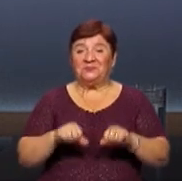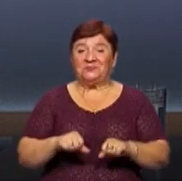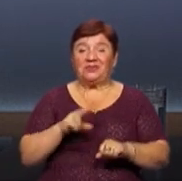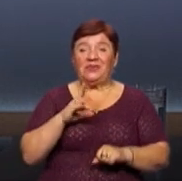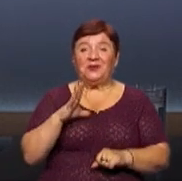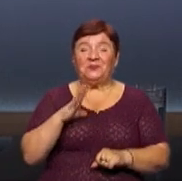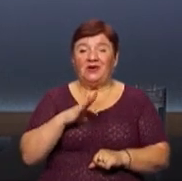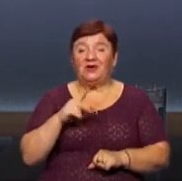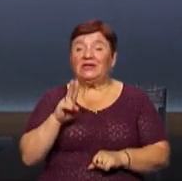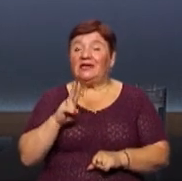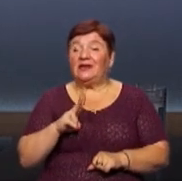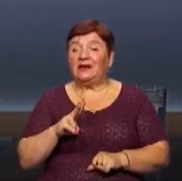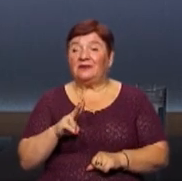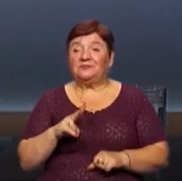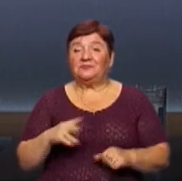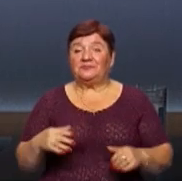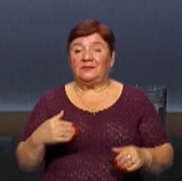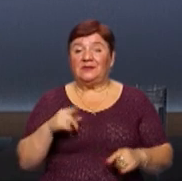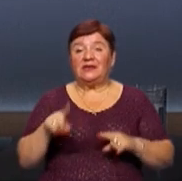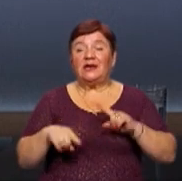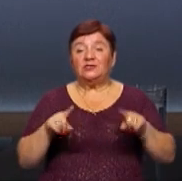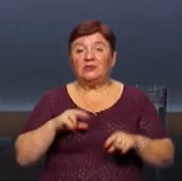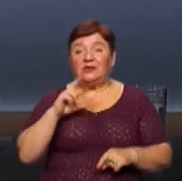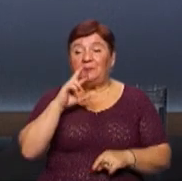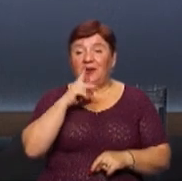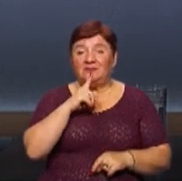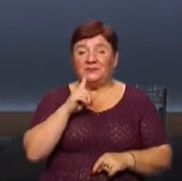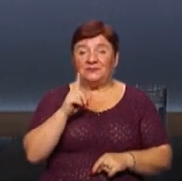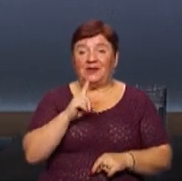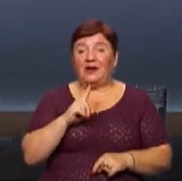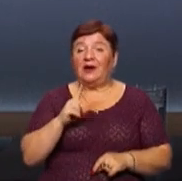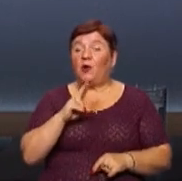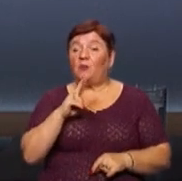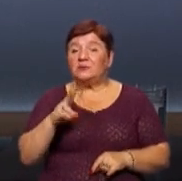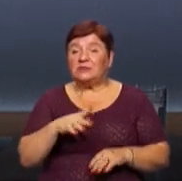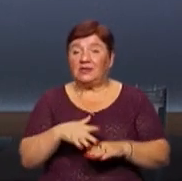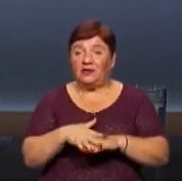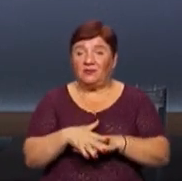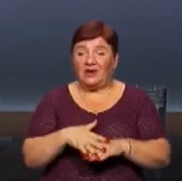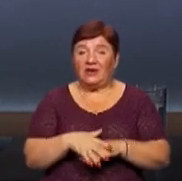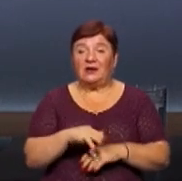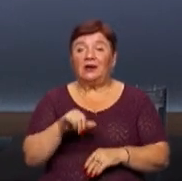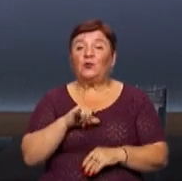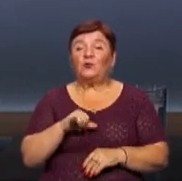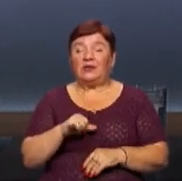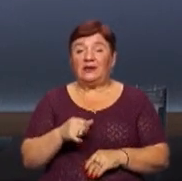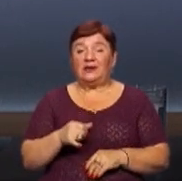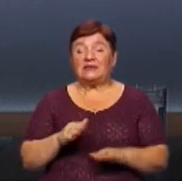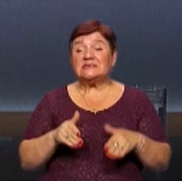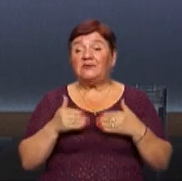ж, таки бувають такі збої і десь щось неправильно перерахували, або комусь не нарахували. Куди